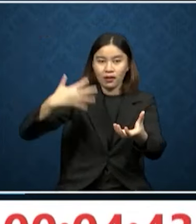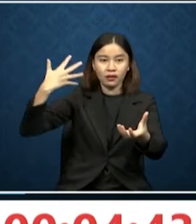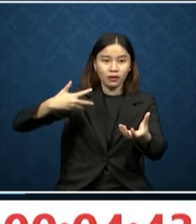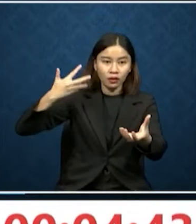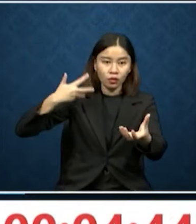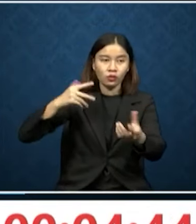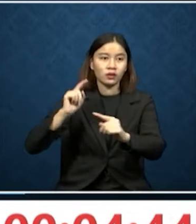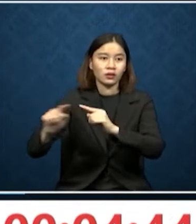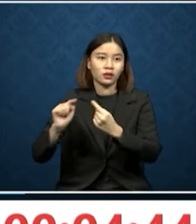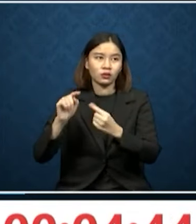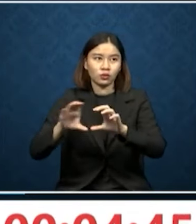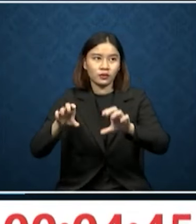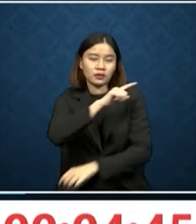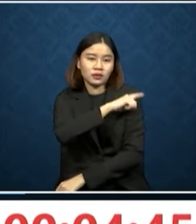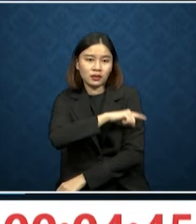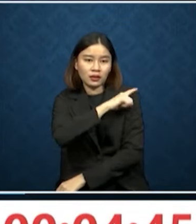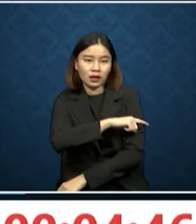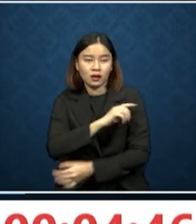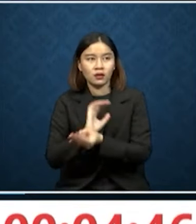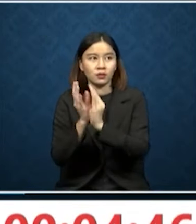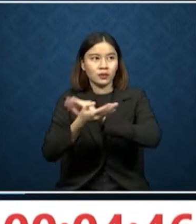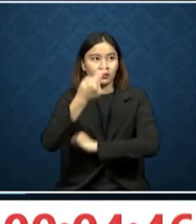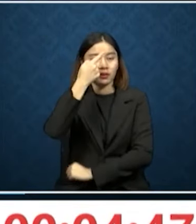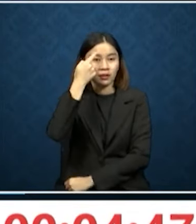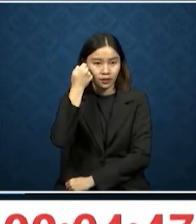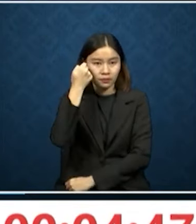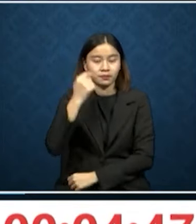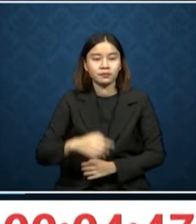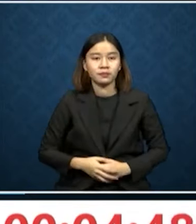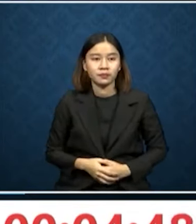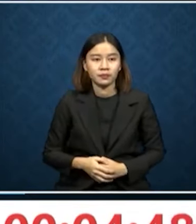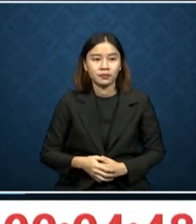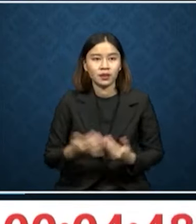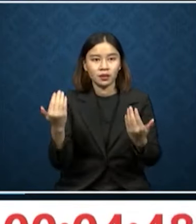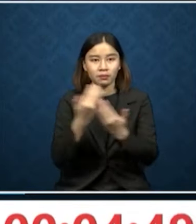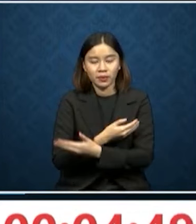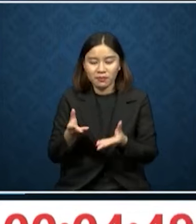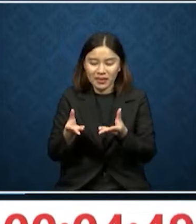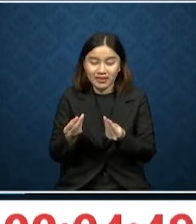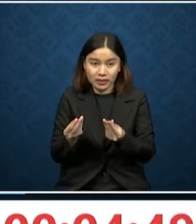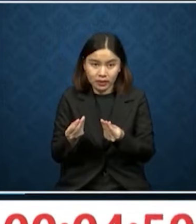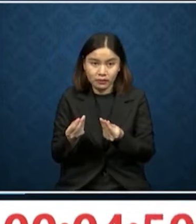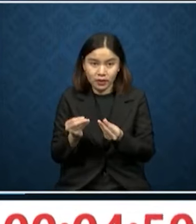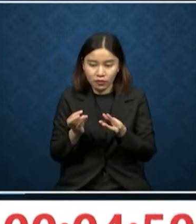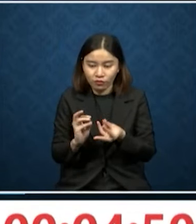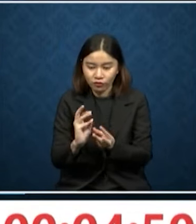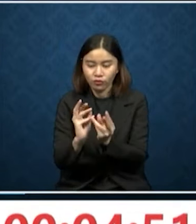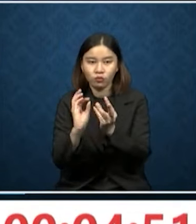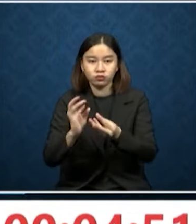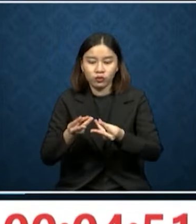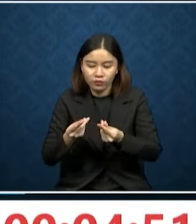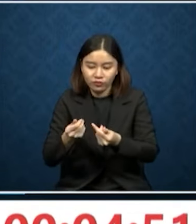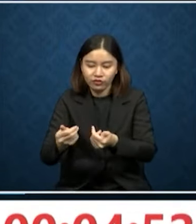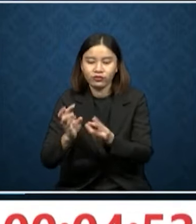ๆนะครับจากยางสีขาวก็จะเป็นยางสีดำนะครับแล้วก็กลายเป็นก้อนดินแล้วก็เป็นผงฝุ่นไปในที่สุ